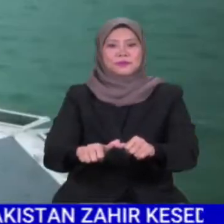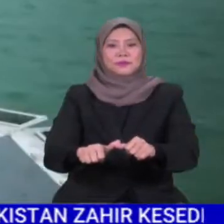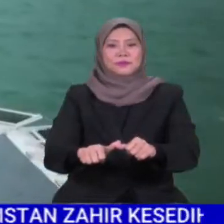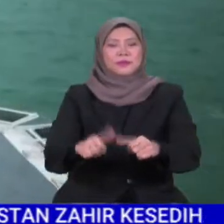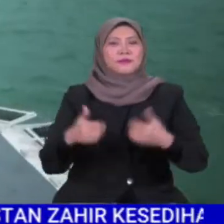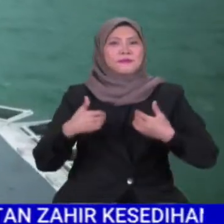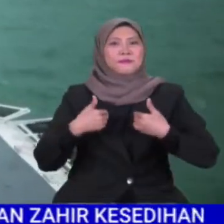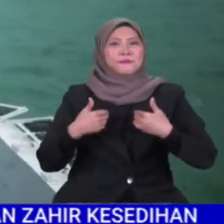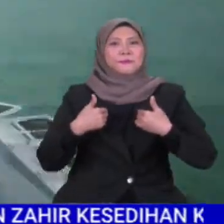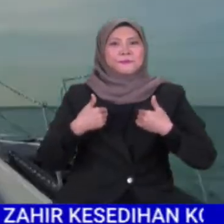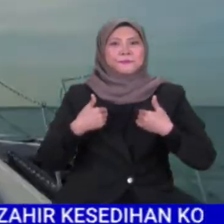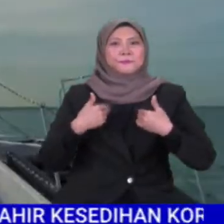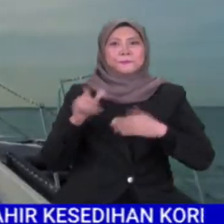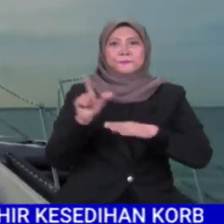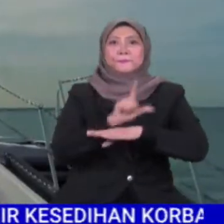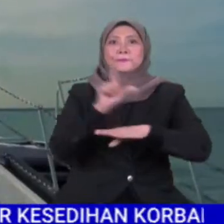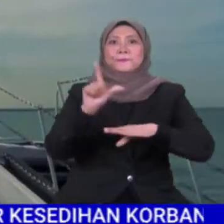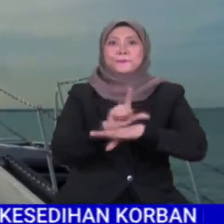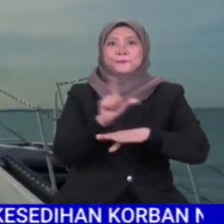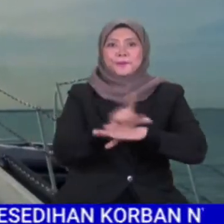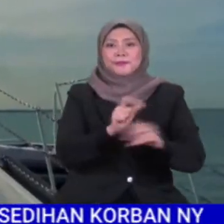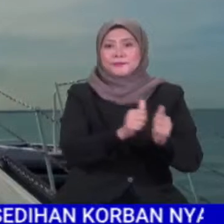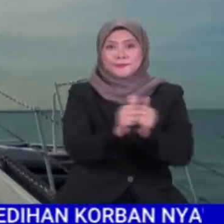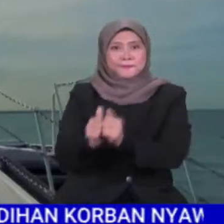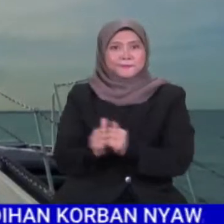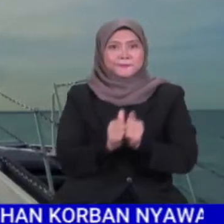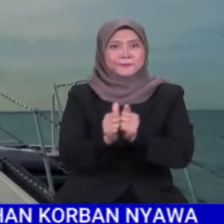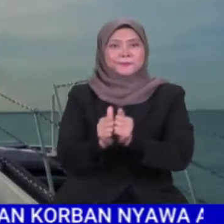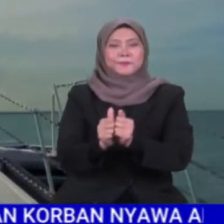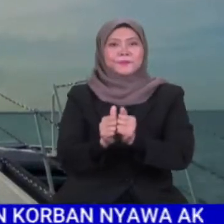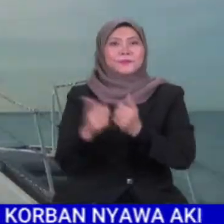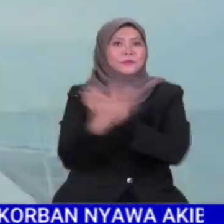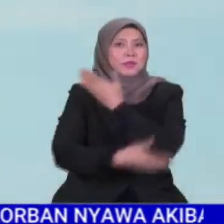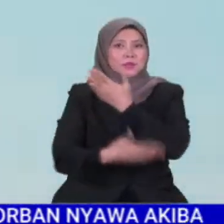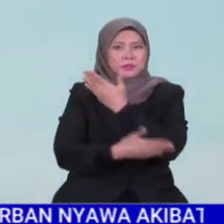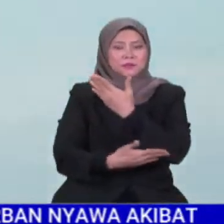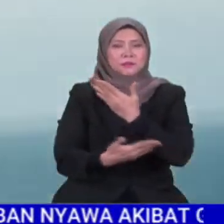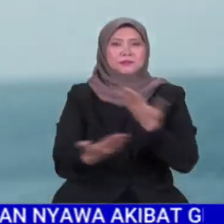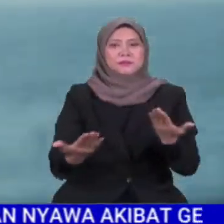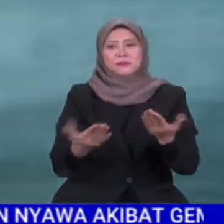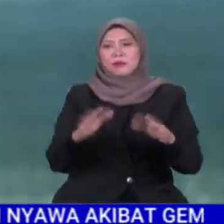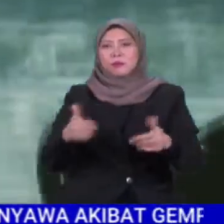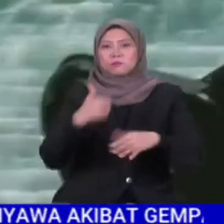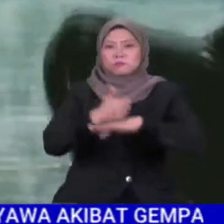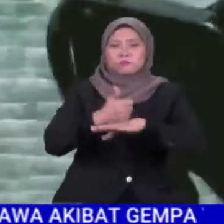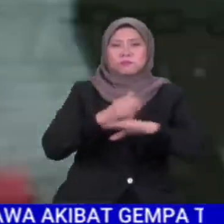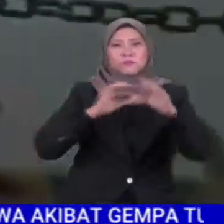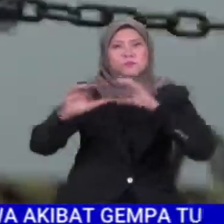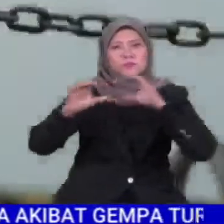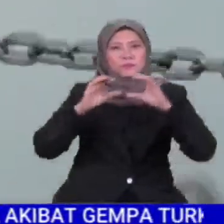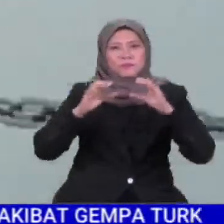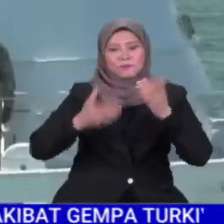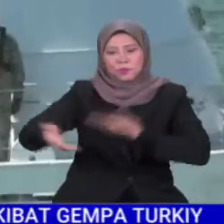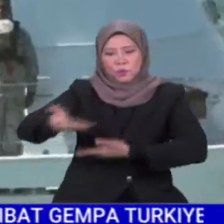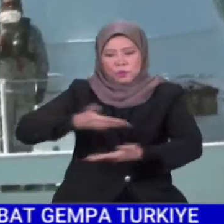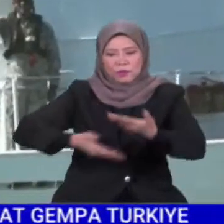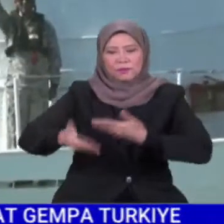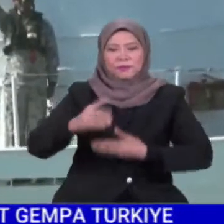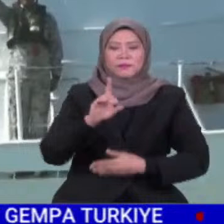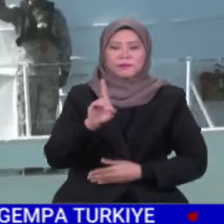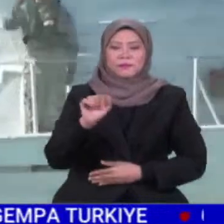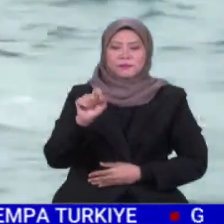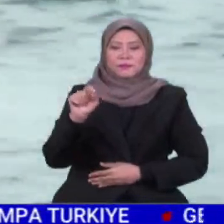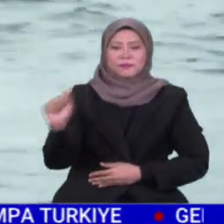juga mengadakan beberapa siri latihan bersama dalam bentuk communication, pertukaran data,